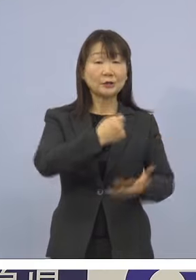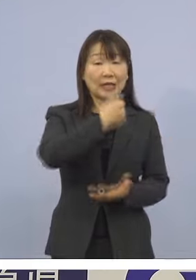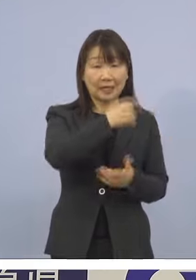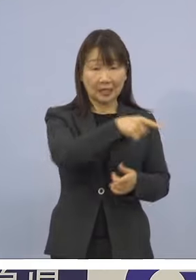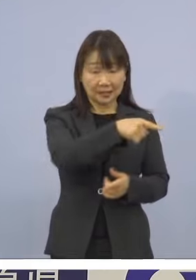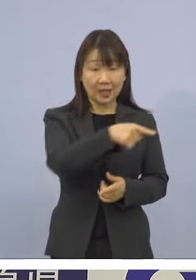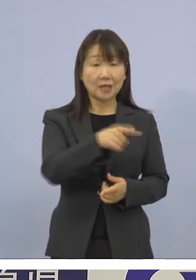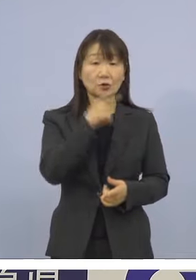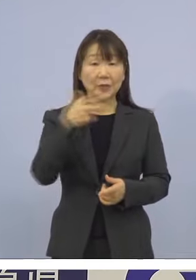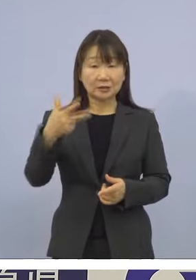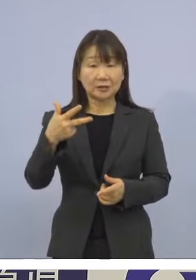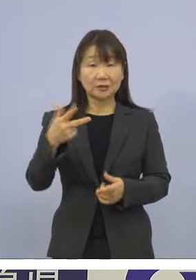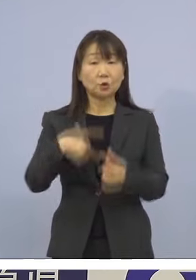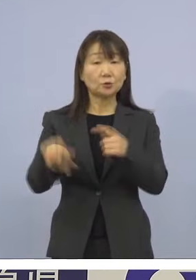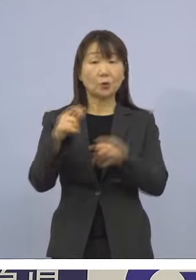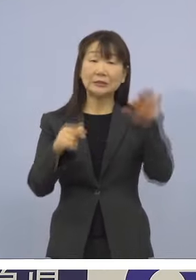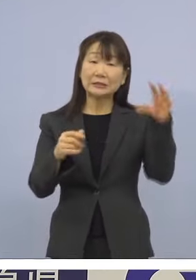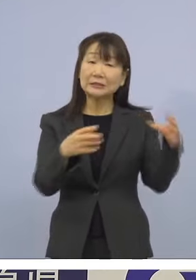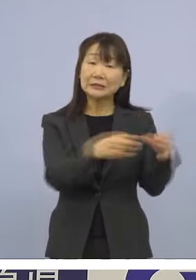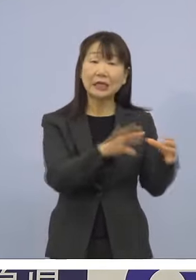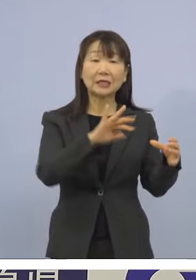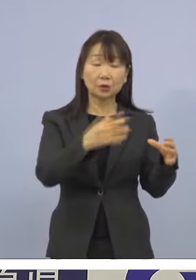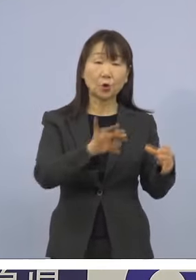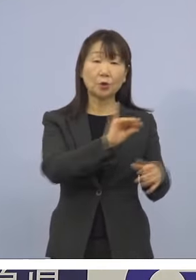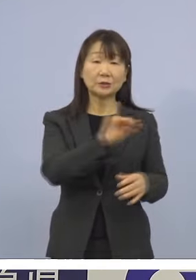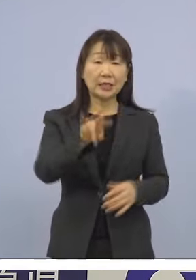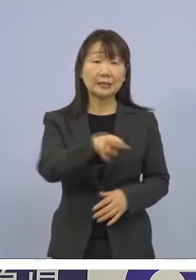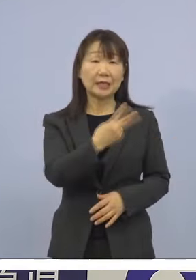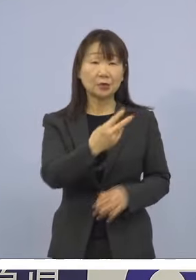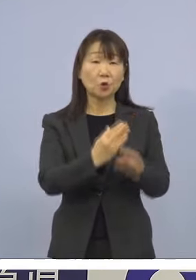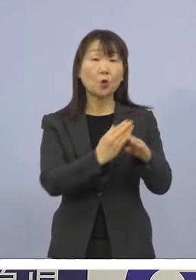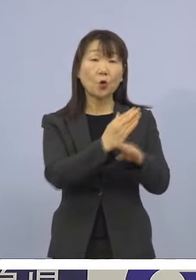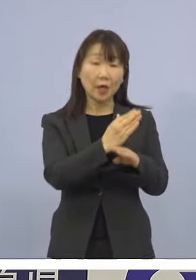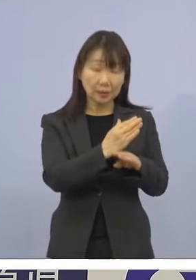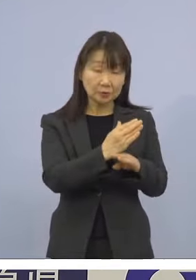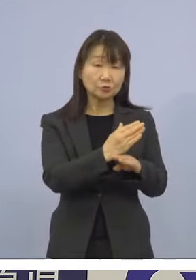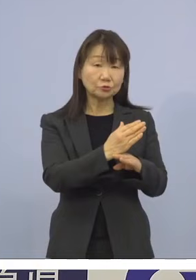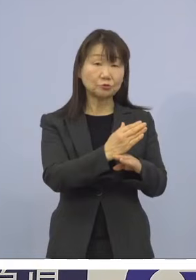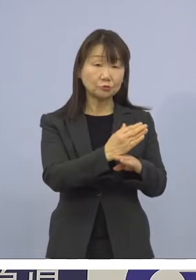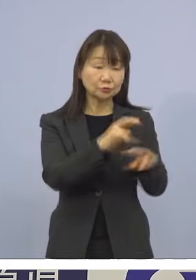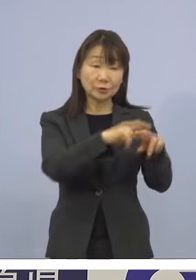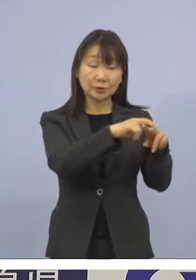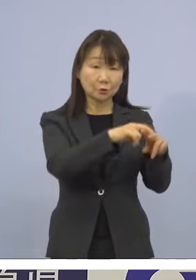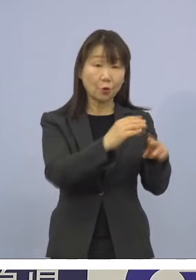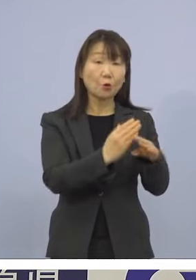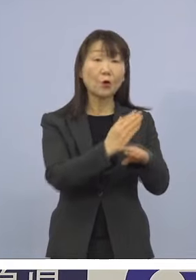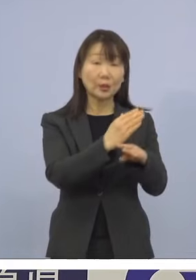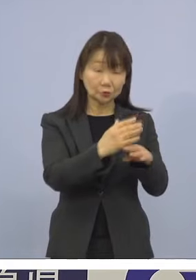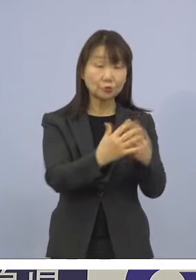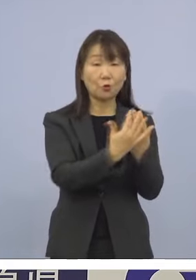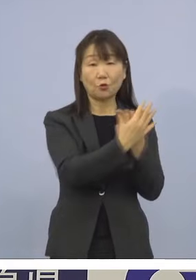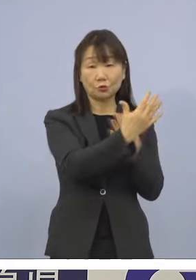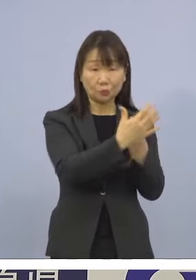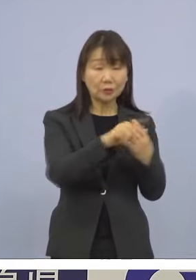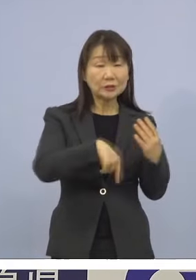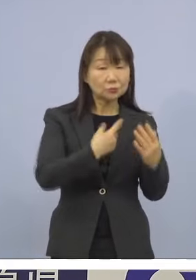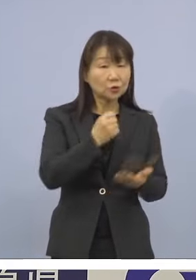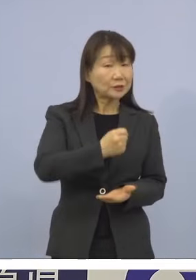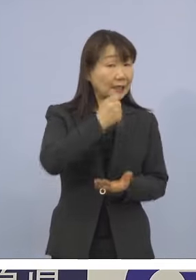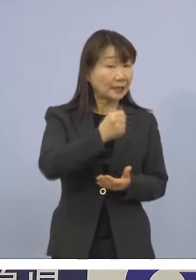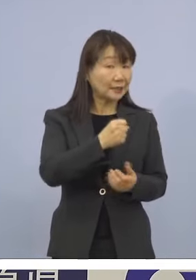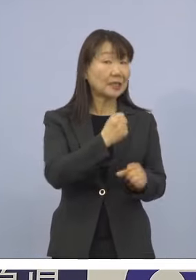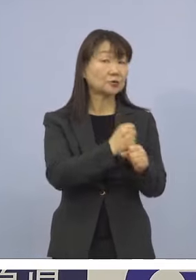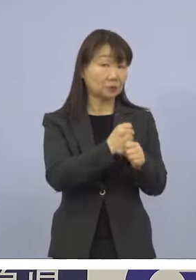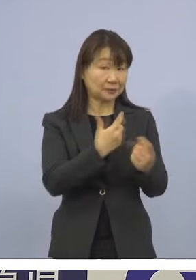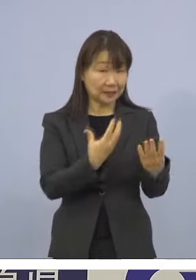さいけれども1200を超えるホールをお作りになってますよね、自分の財源で。